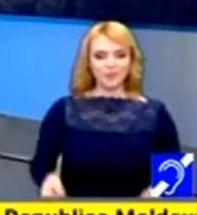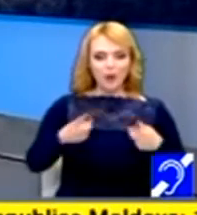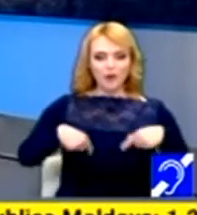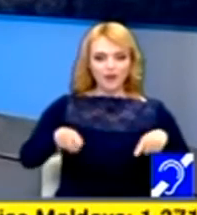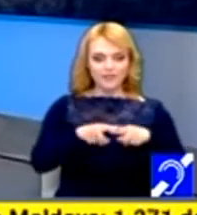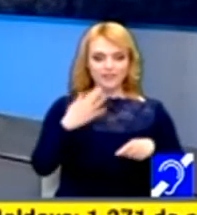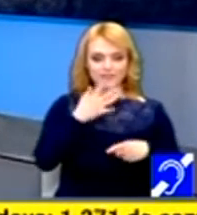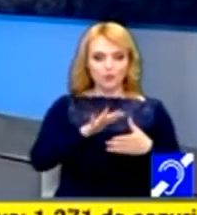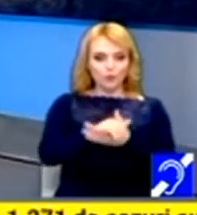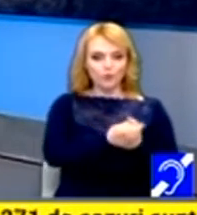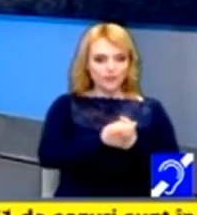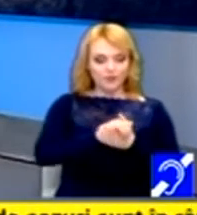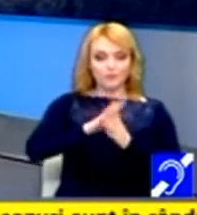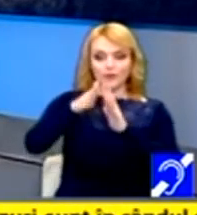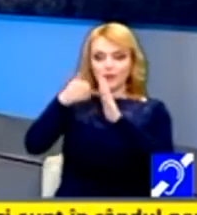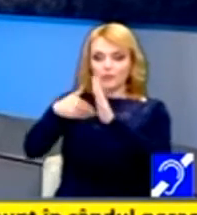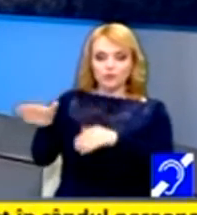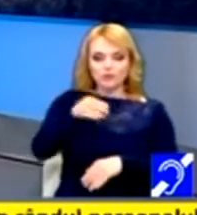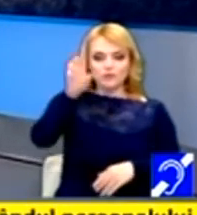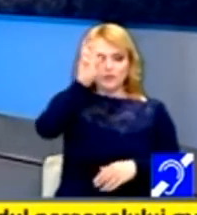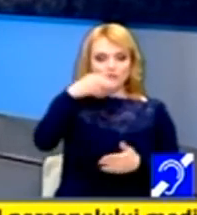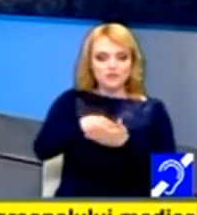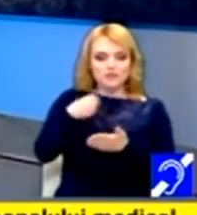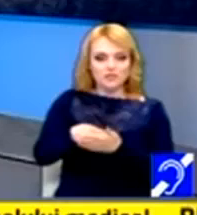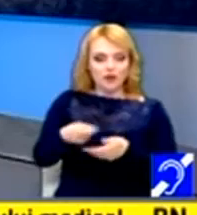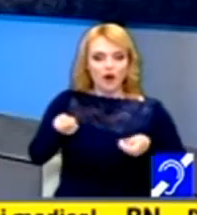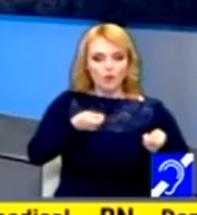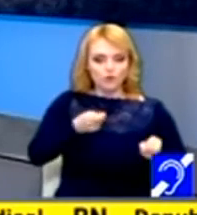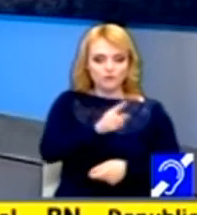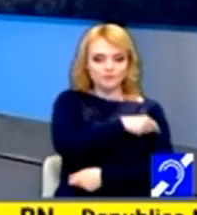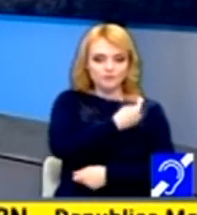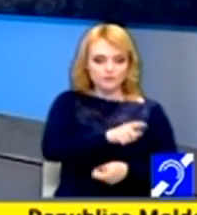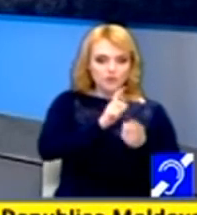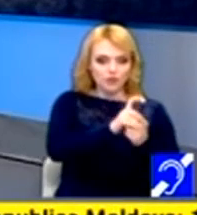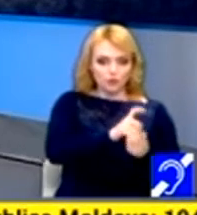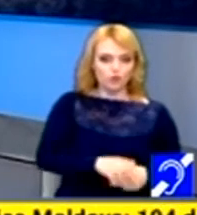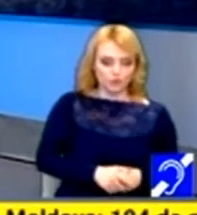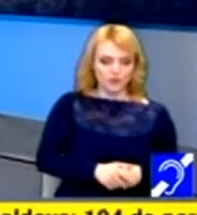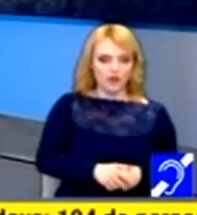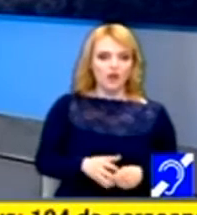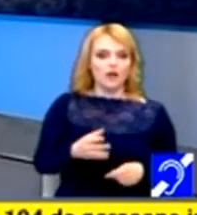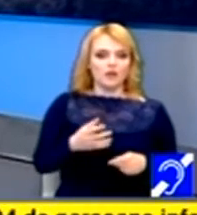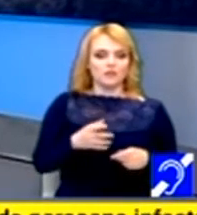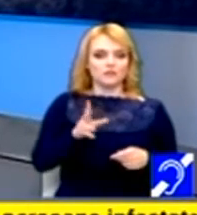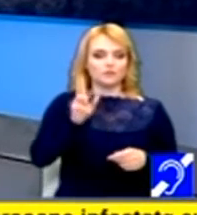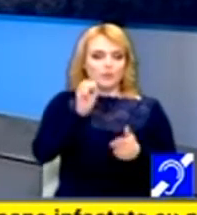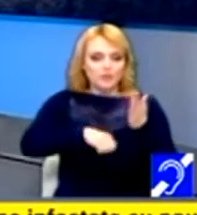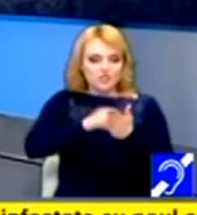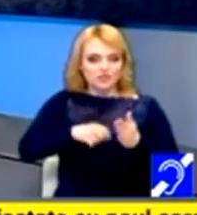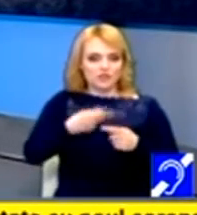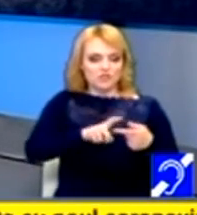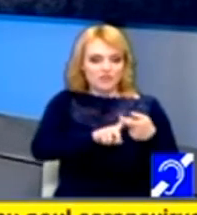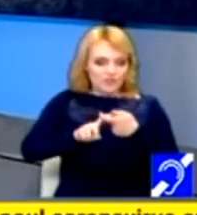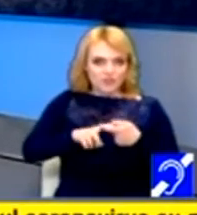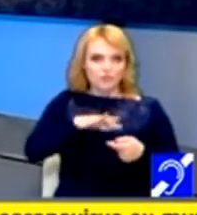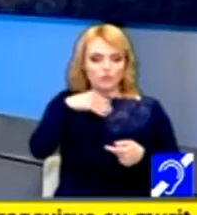Organizația Națiunilor Unite cheamă țările din toată lumea să finanțeze autoritățile sanitare în lupta cu stresul provocat de coronavirus. Potrivit unui